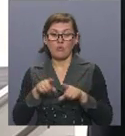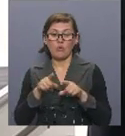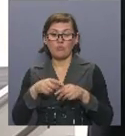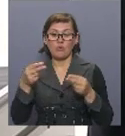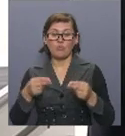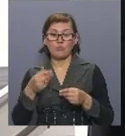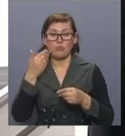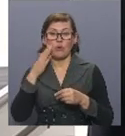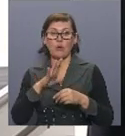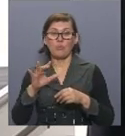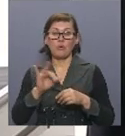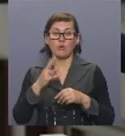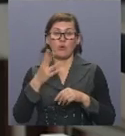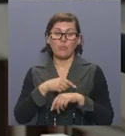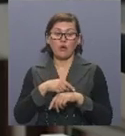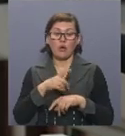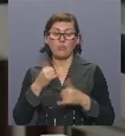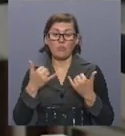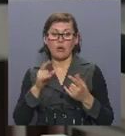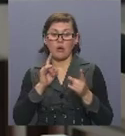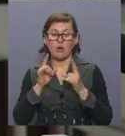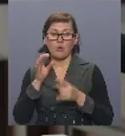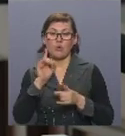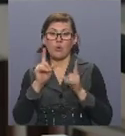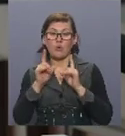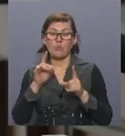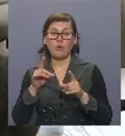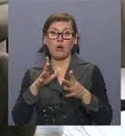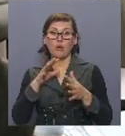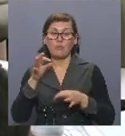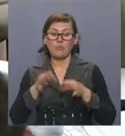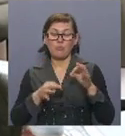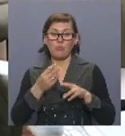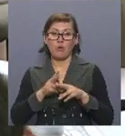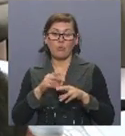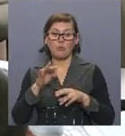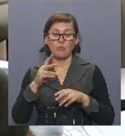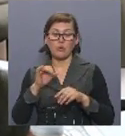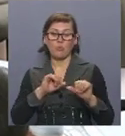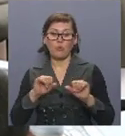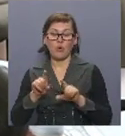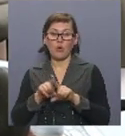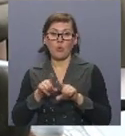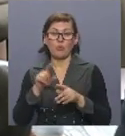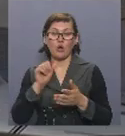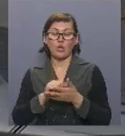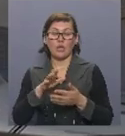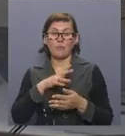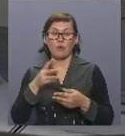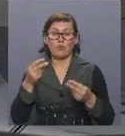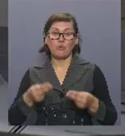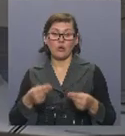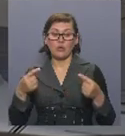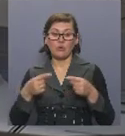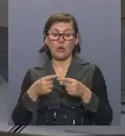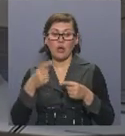анықтау оңай емес. 3 сағатқа созылған бүгінгі сот отырысында күдікті Садуақас Мемештің қорғаушысы құжаттардағы қолтаңбаның